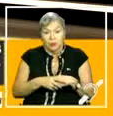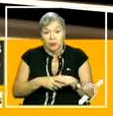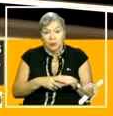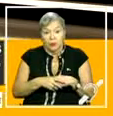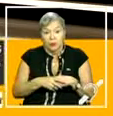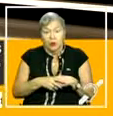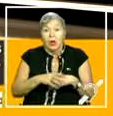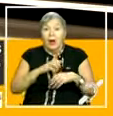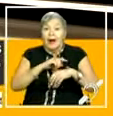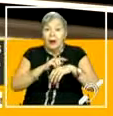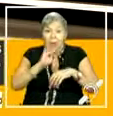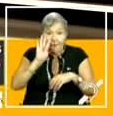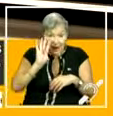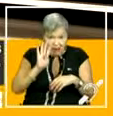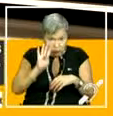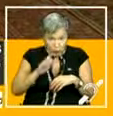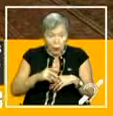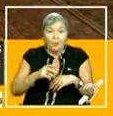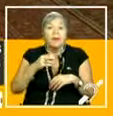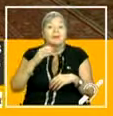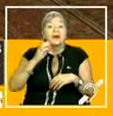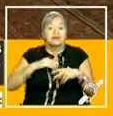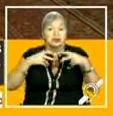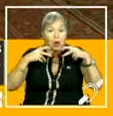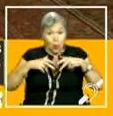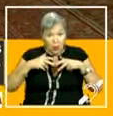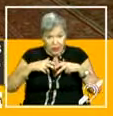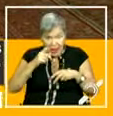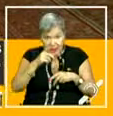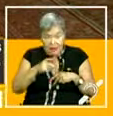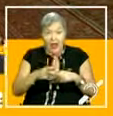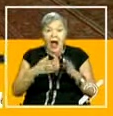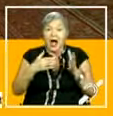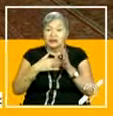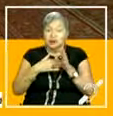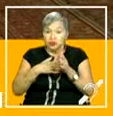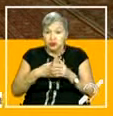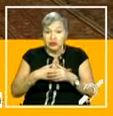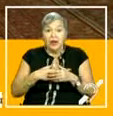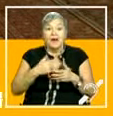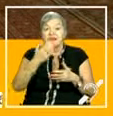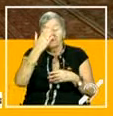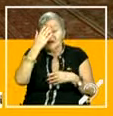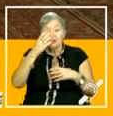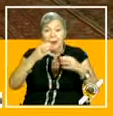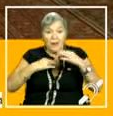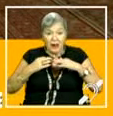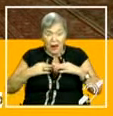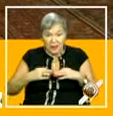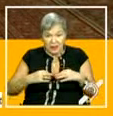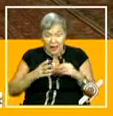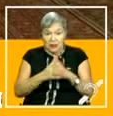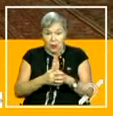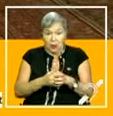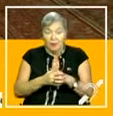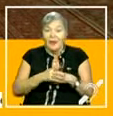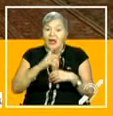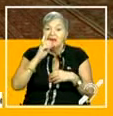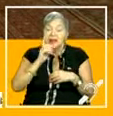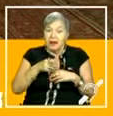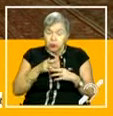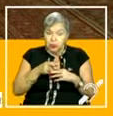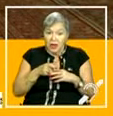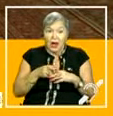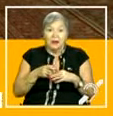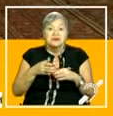Găsit la ora 16, Volodymyr Zelensky va ajunge în plenul Parlamentului. Trebuia să fie,